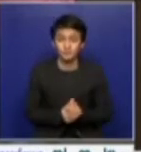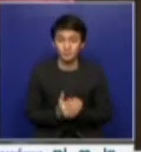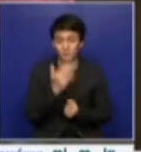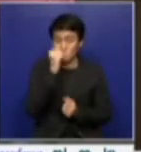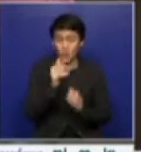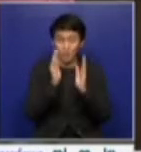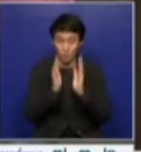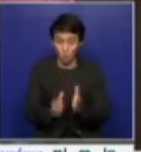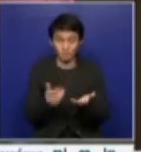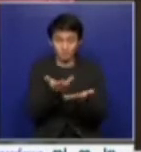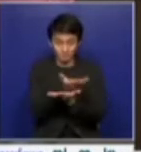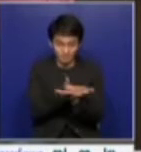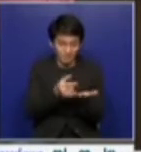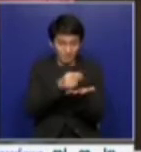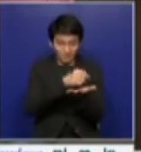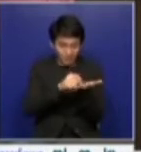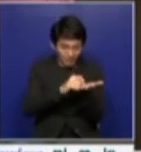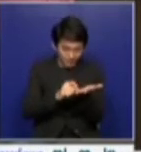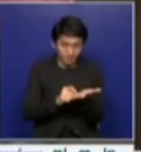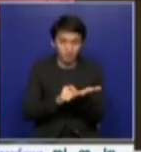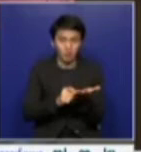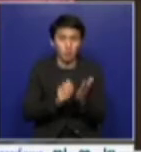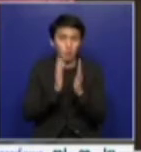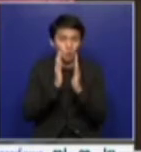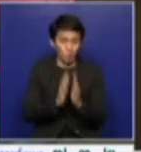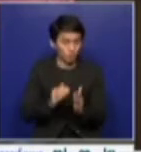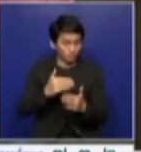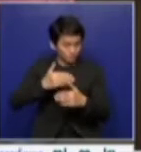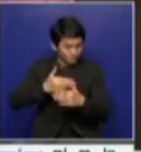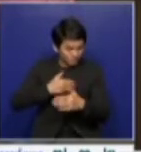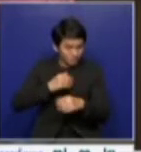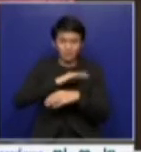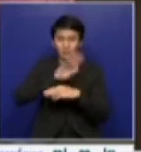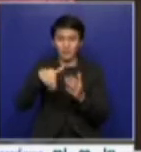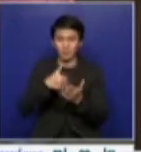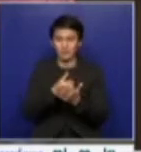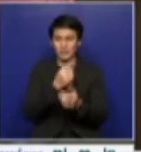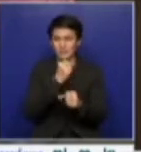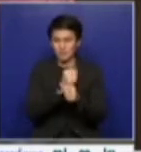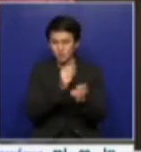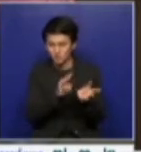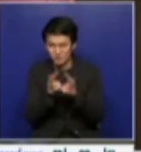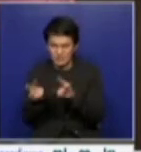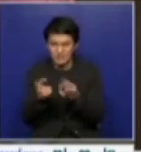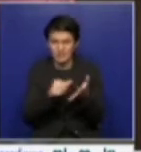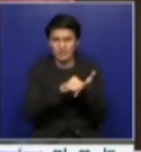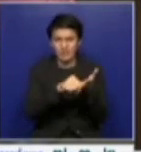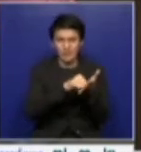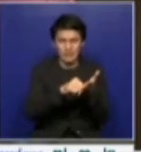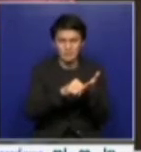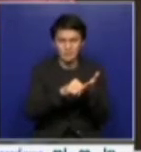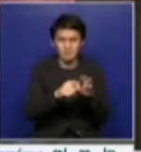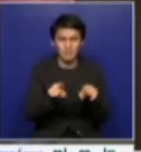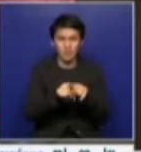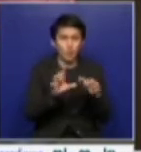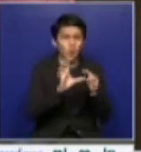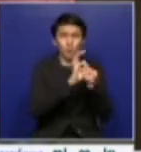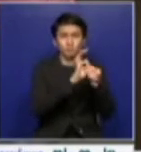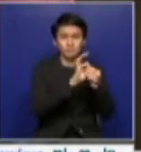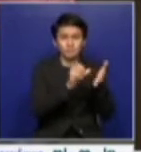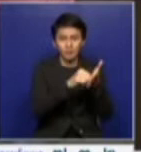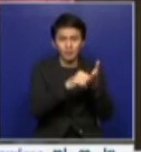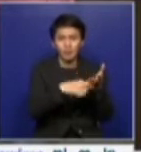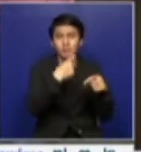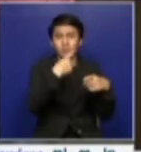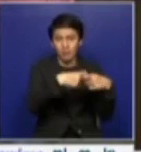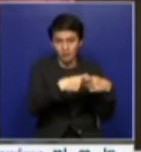ร่างแม่และผู้อยู่เบื้องหลังการล่างนั้นได้กำหนดเงื่อนไขที่ยากในการแก้ไขโดยเพราะอย่างยิ่งการ